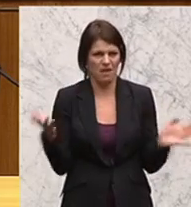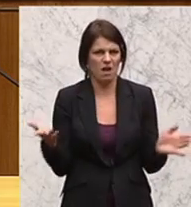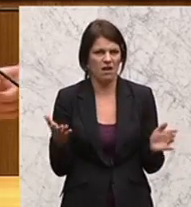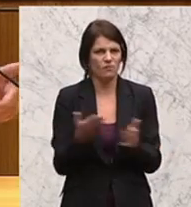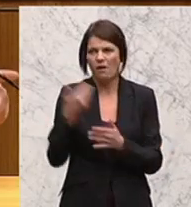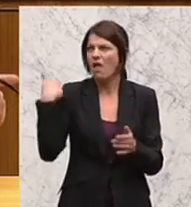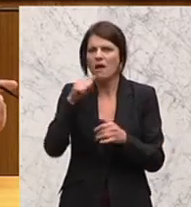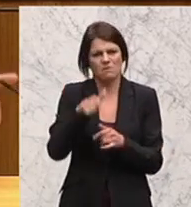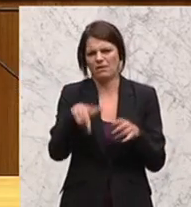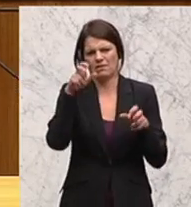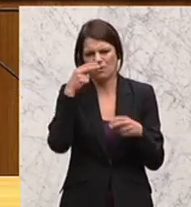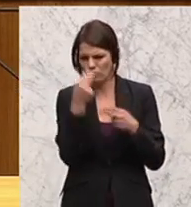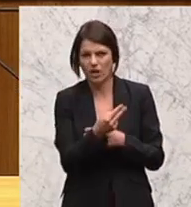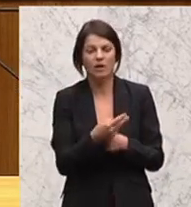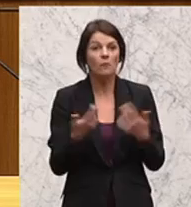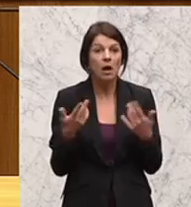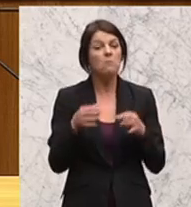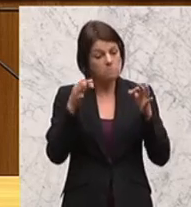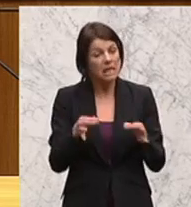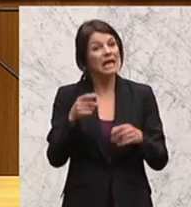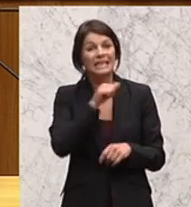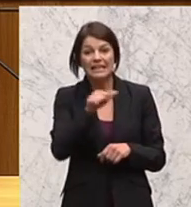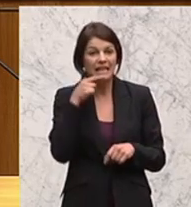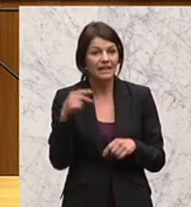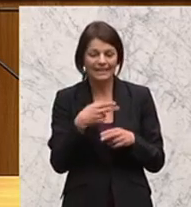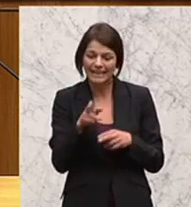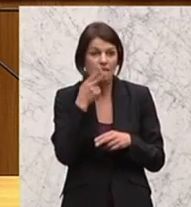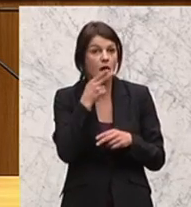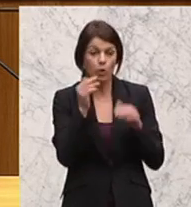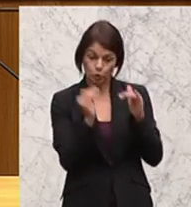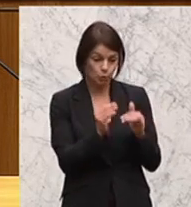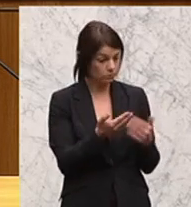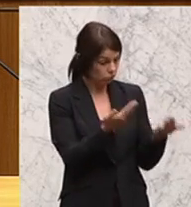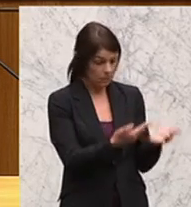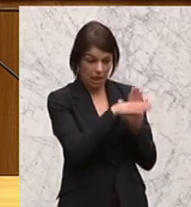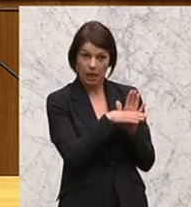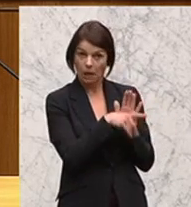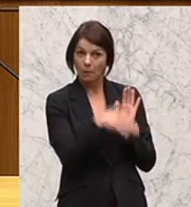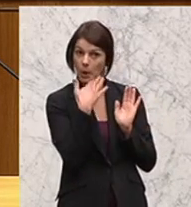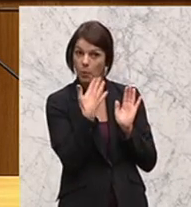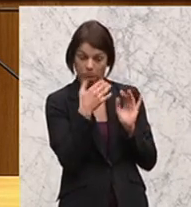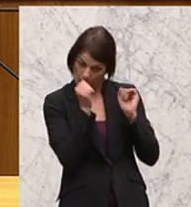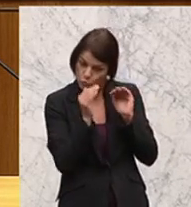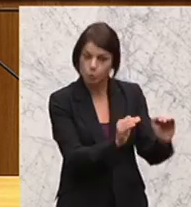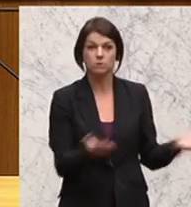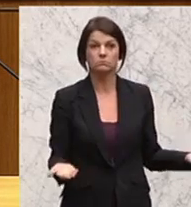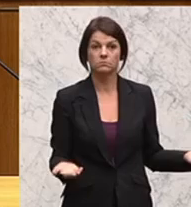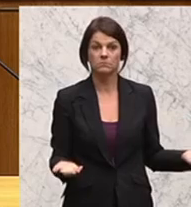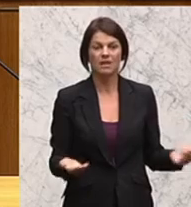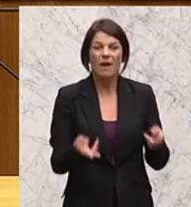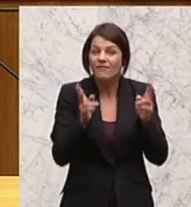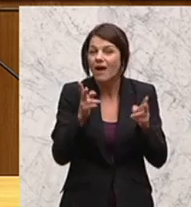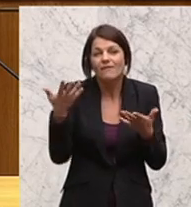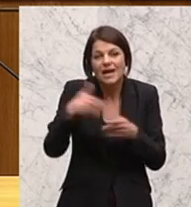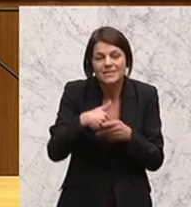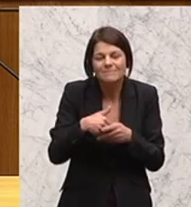lange nicht mehr, denn für einen effektiven Nichtraucherschutz ist die geltende Regelung völlig ausreichend. Und ich sage, in Wirklichkeit